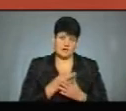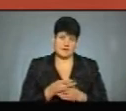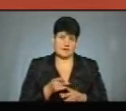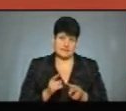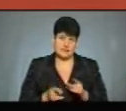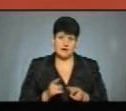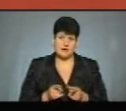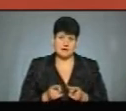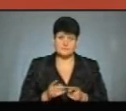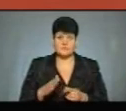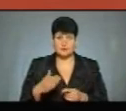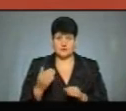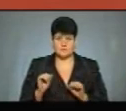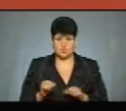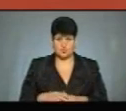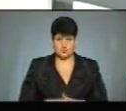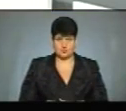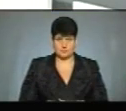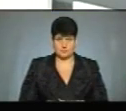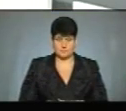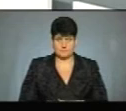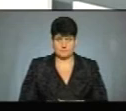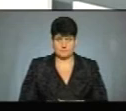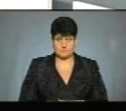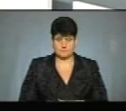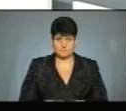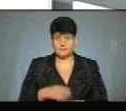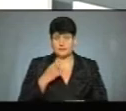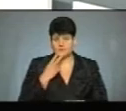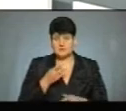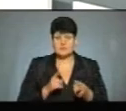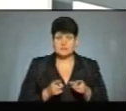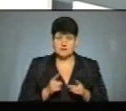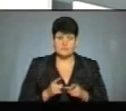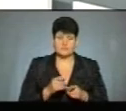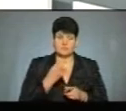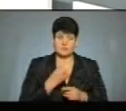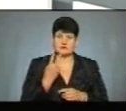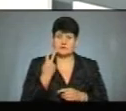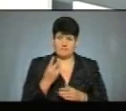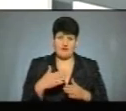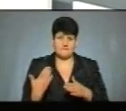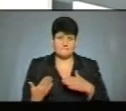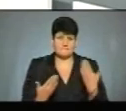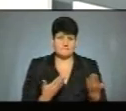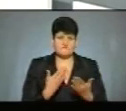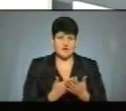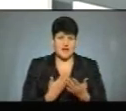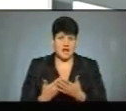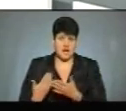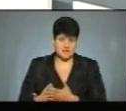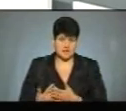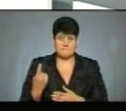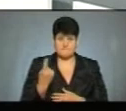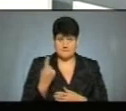з точки зору спроможності? Ну, дивіться, насправді оприлюднено два варіанти перспективних планів. Тобто, цей перший, він такий